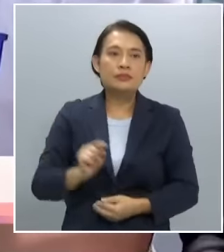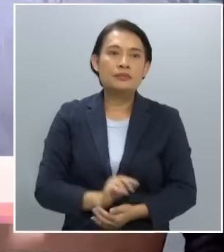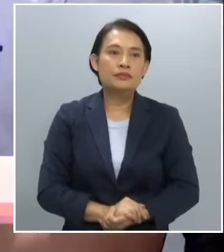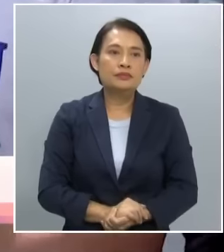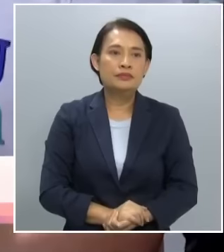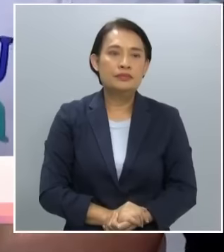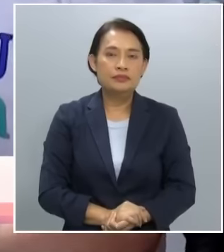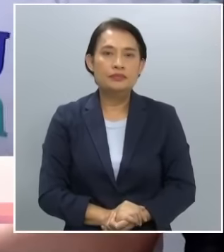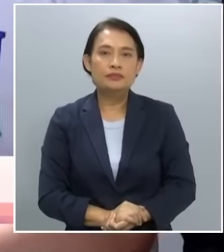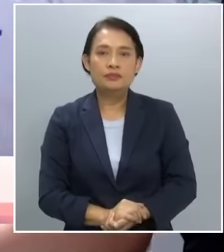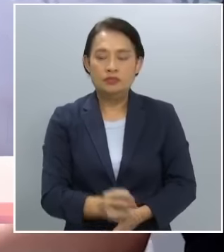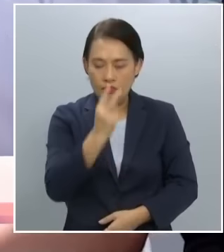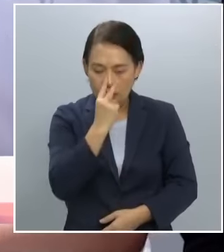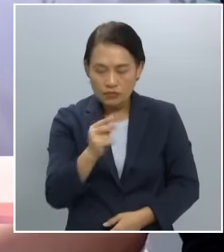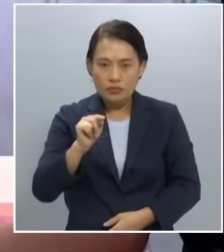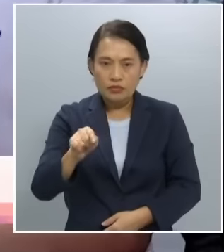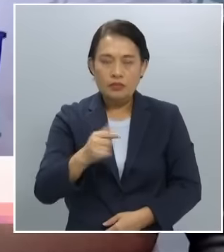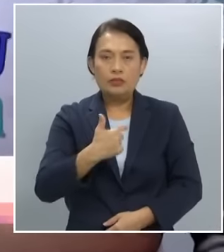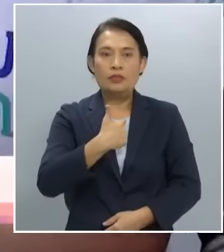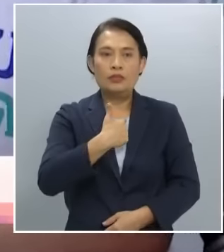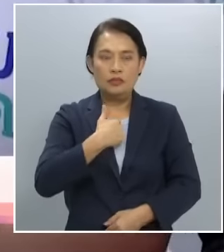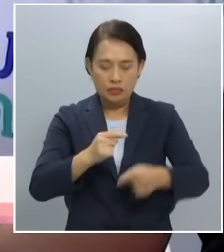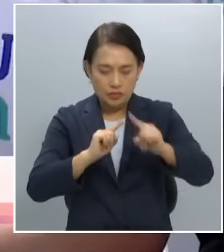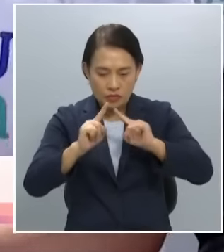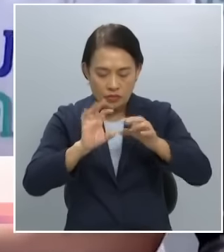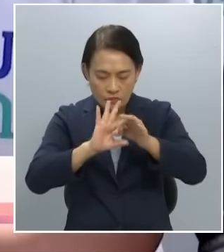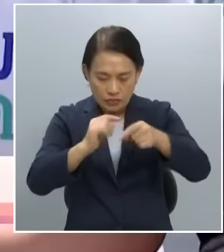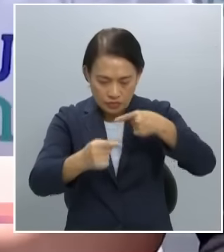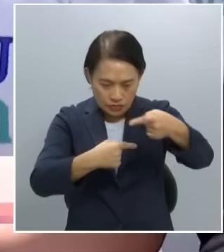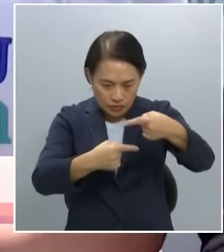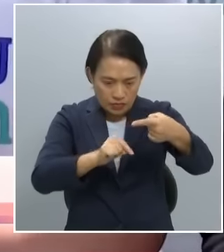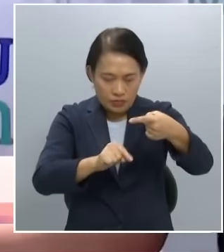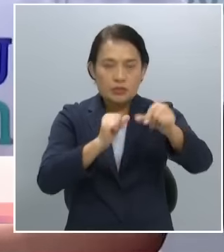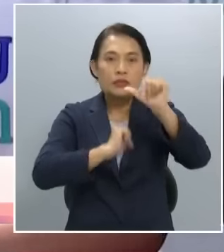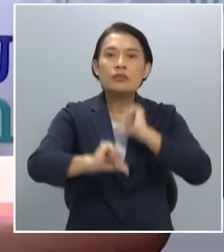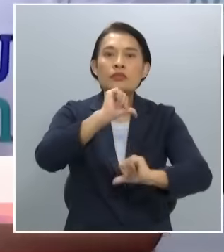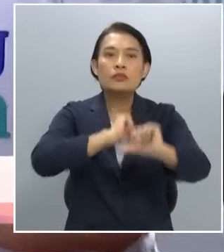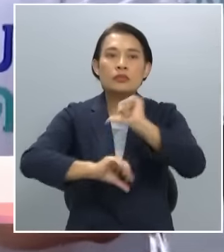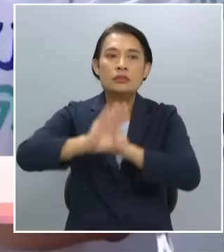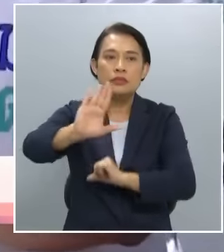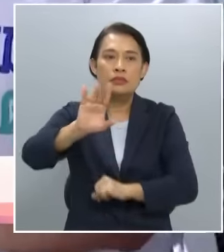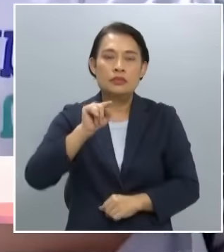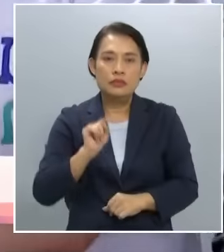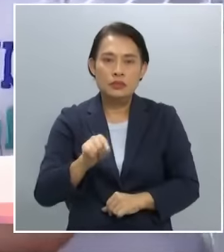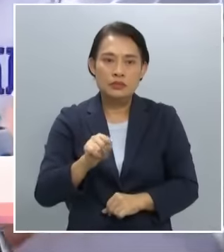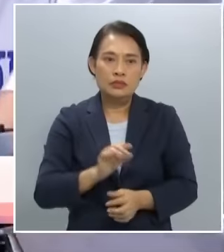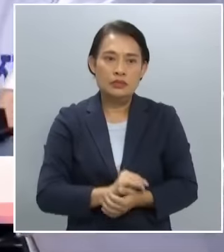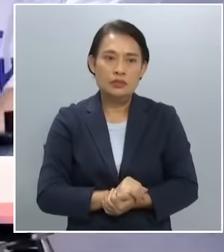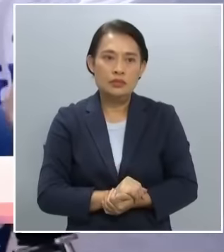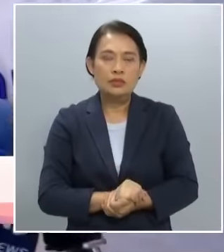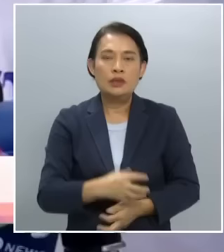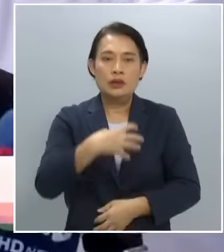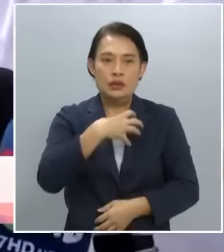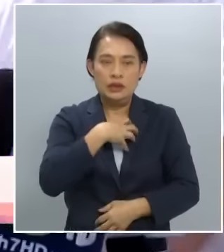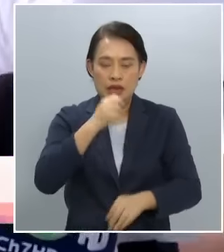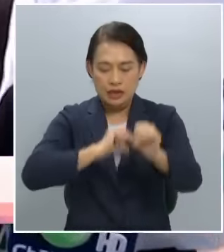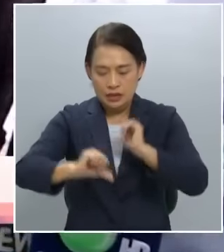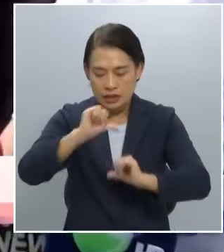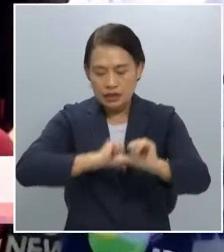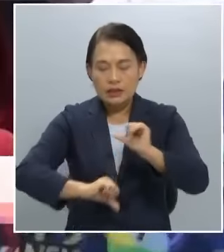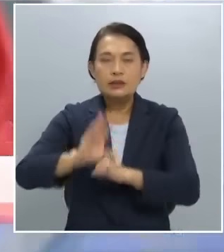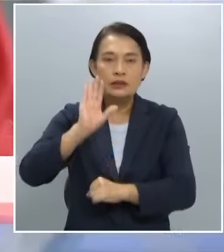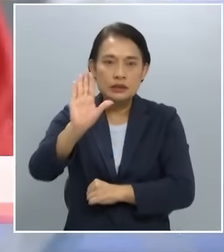ใหญ่เขไปเห็นผมคอมเมนต์ในในกลุ่มงานแสดงครับว่าว่าแบบกอยากอยากได้งานแสดงนี้